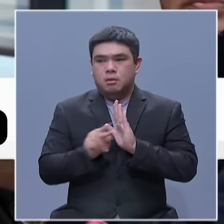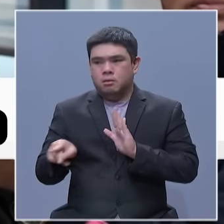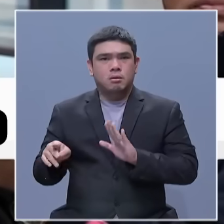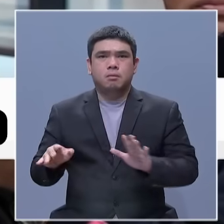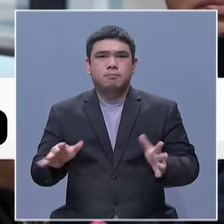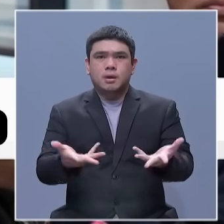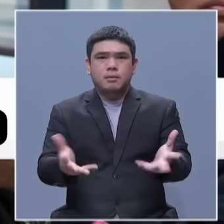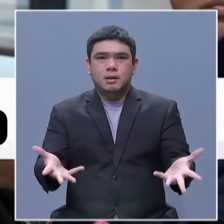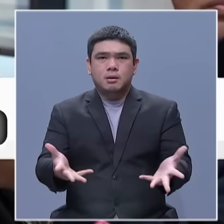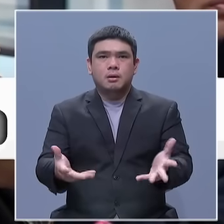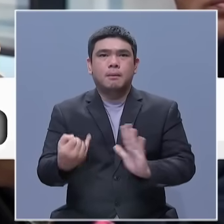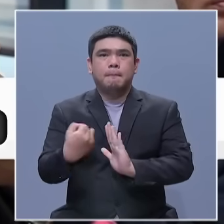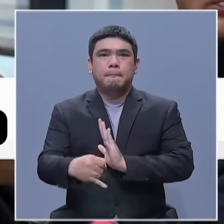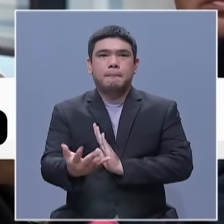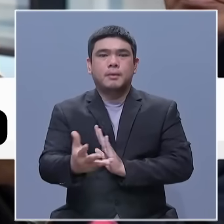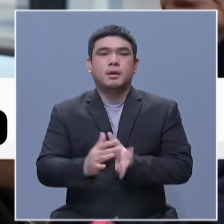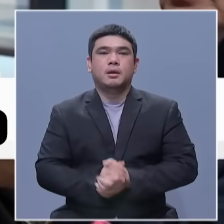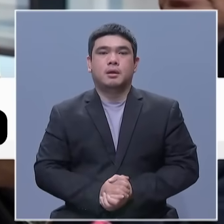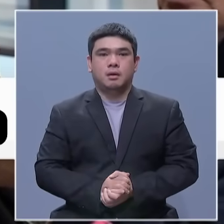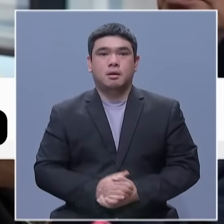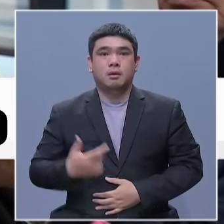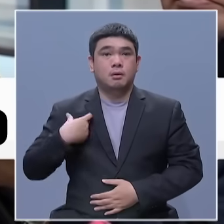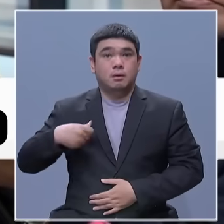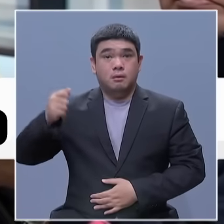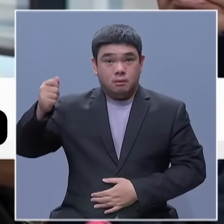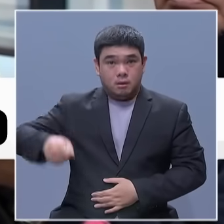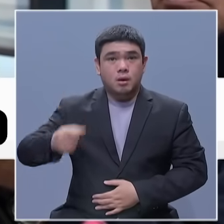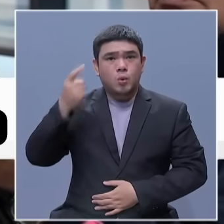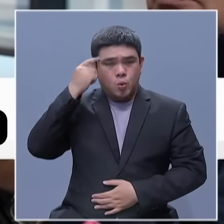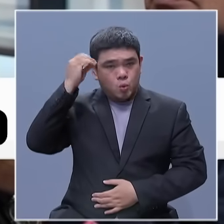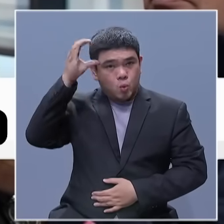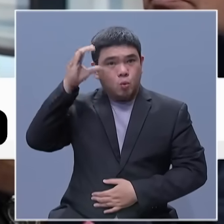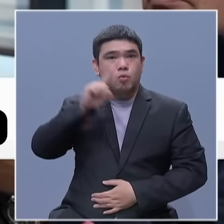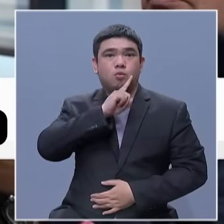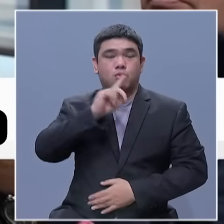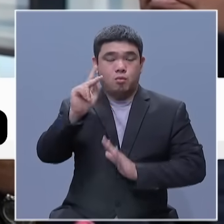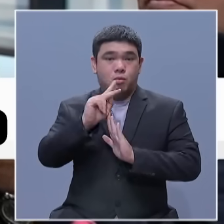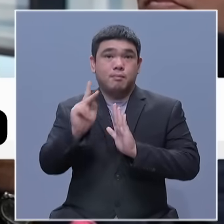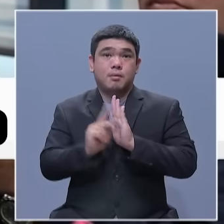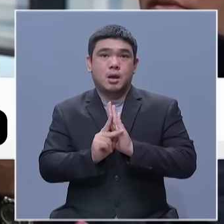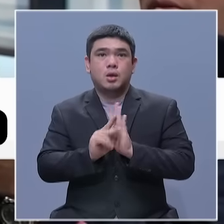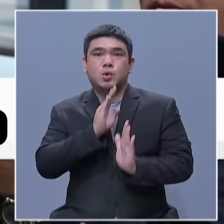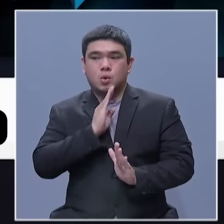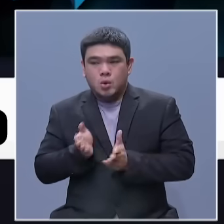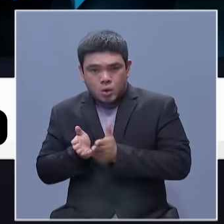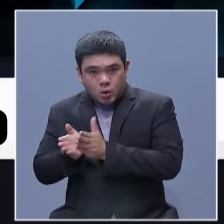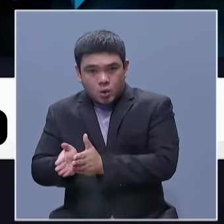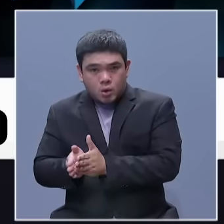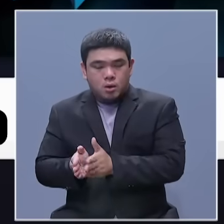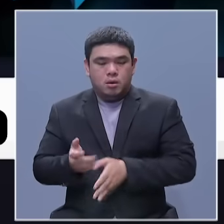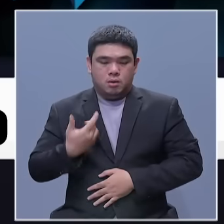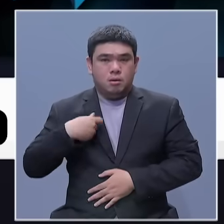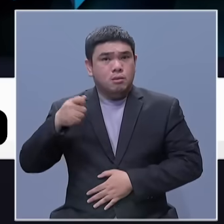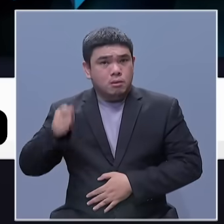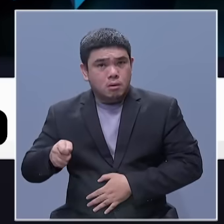ไม่มีความผิด คือต้องอย่าลืมว่าคุณคริสเองก็เป็นทนายความก็จะมีความรู้เรื่องกฎหมาย ชอบกฎหมาย เออว่าถ้าเข้าลักษณะแบบนี้ถ้าทางอาญาเนี่ย